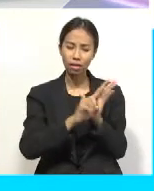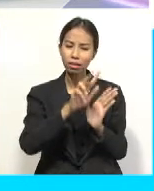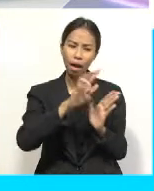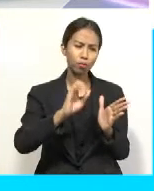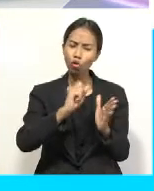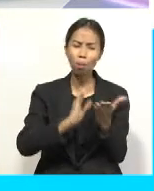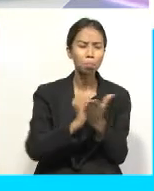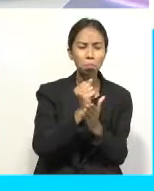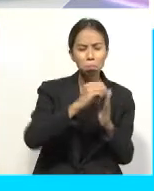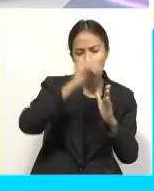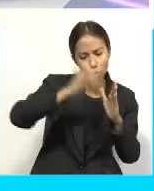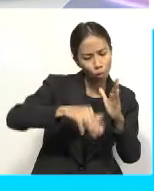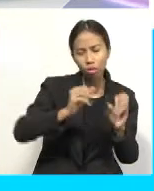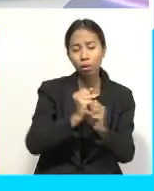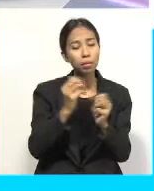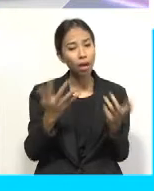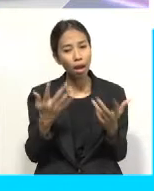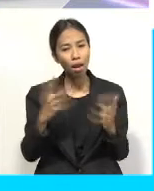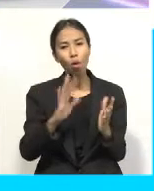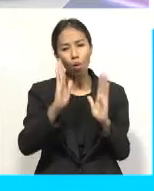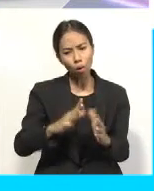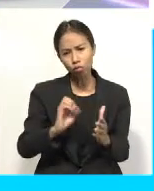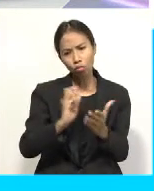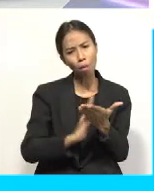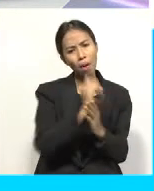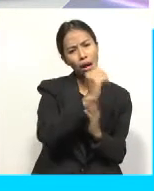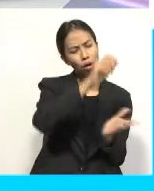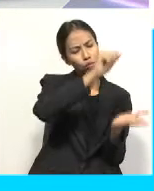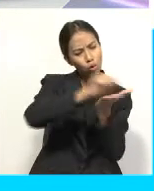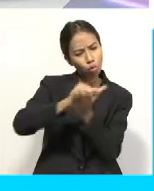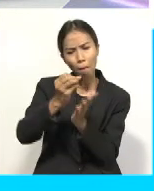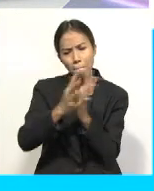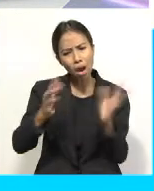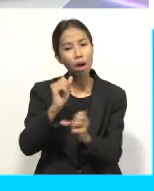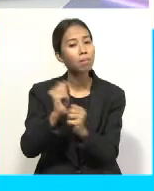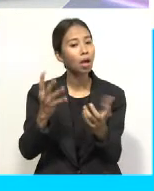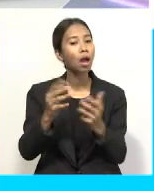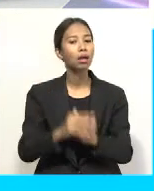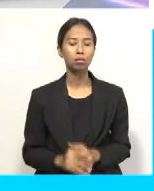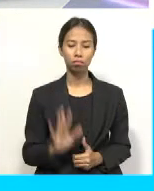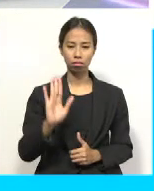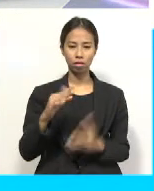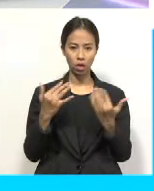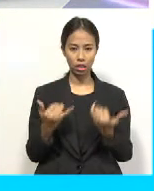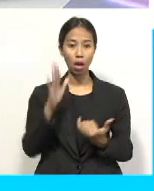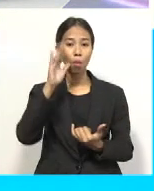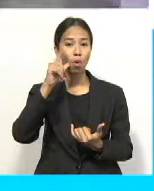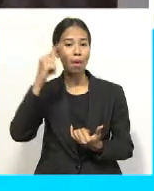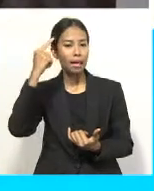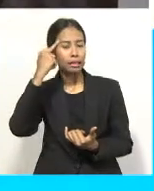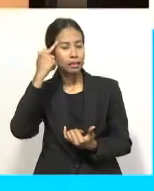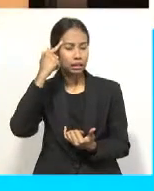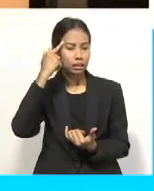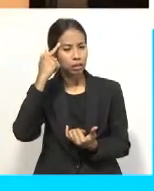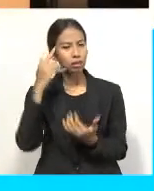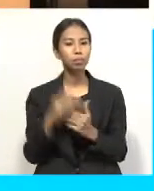ที่มีการเลือกกันหลายๆอันดับหลายๆคณะได้คะที่มาในวันนี้สำหรับผู้ปกครองอะค่ะ คือส่วนข้อกังวลของผู้ปกครองที่เขามาในวันนี้นะครับผู้ปก